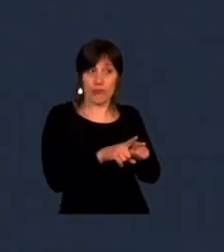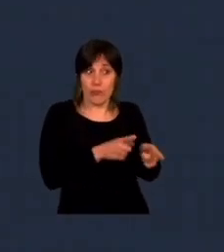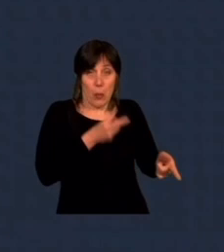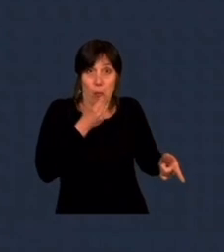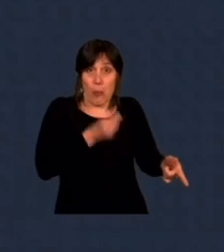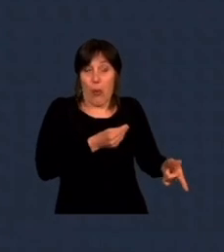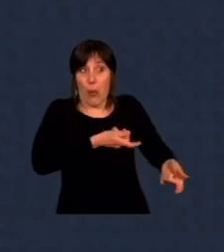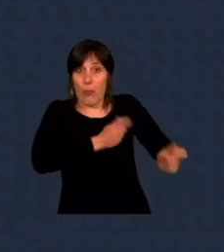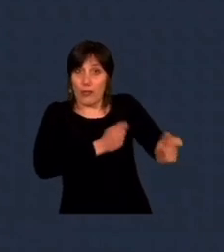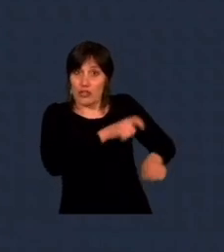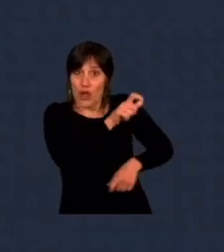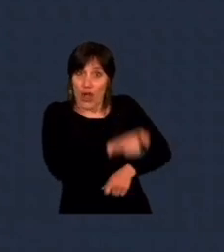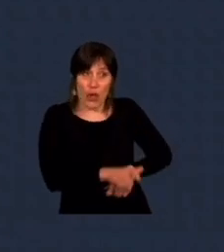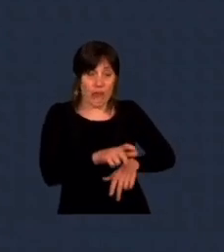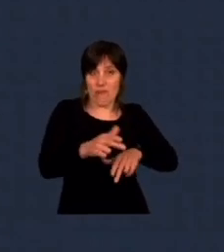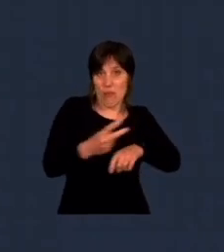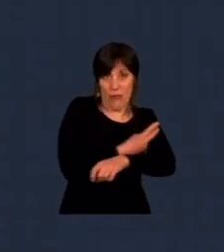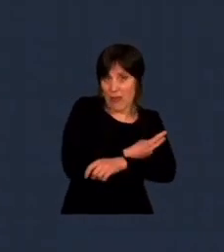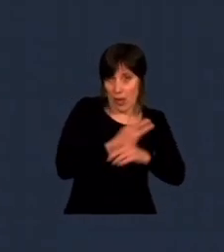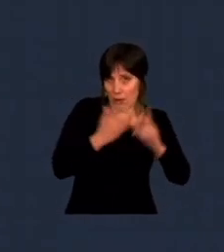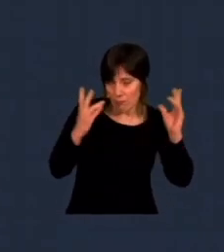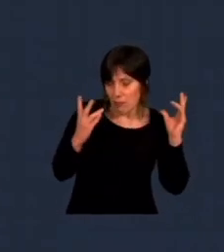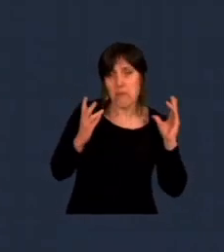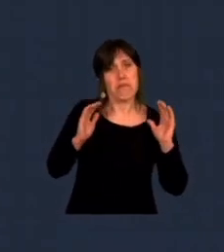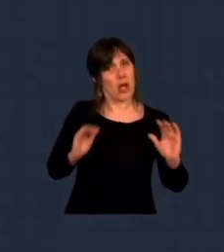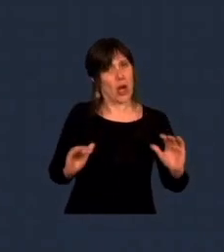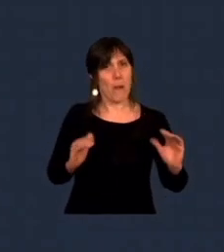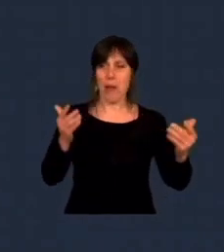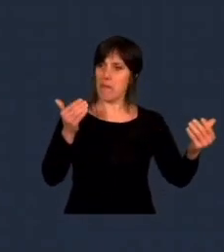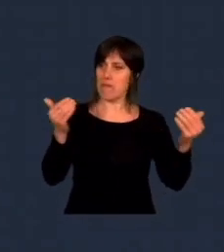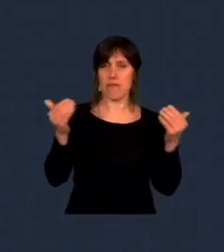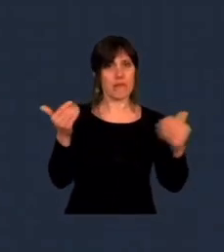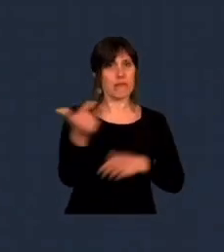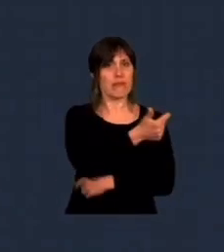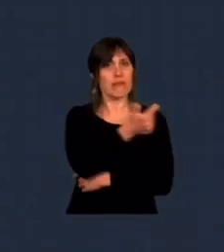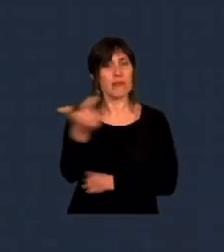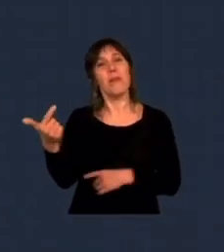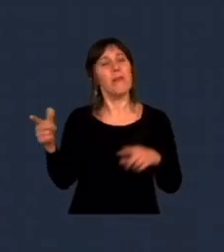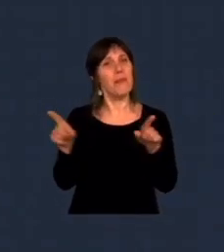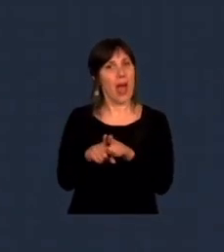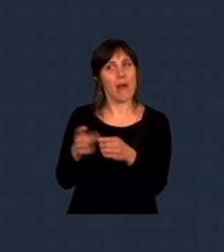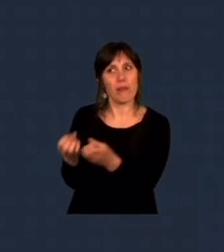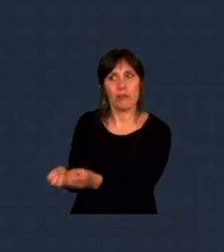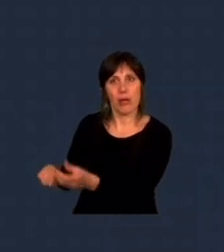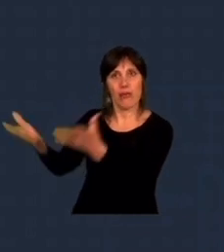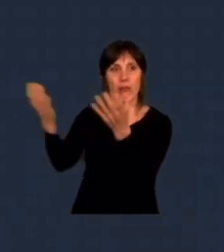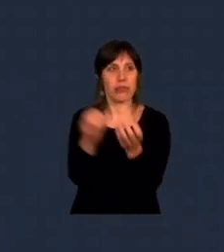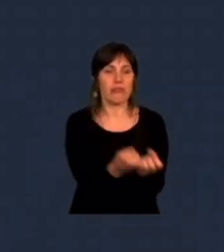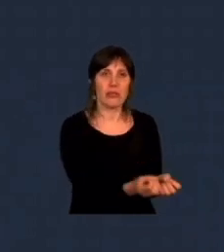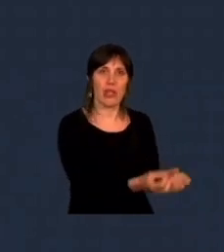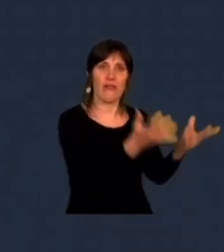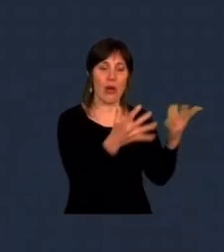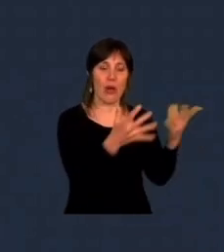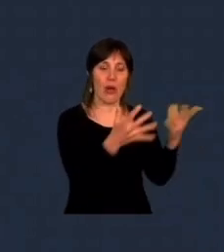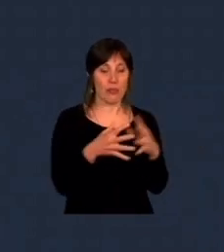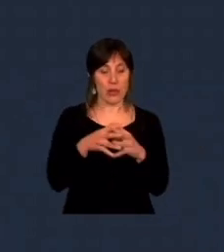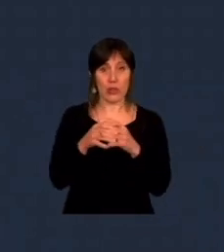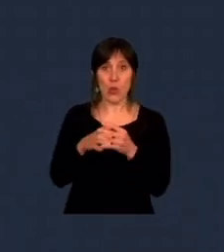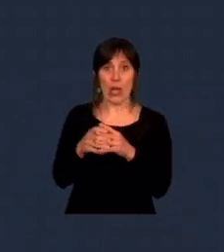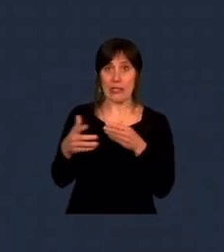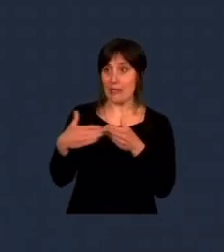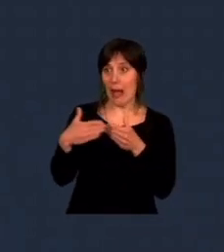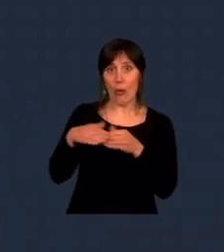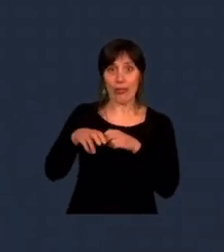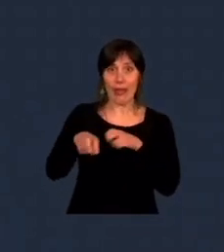Pourtant, Monsieur Chavreau, il en va de la pêche comme de la chasse. Ces activités sont en plein essor. C'est un loisir de proximité, c'est une